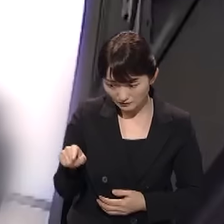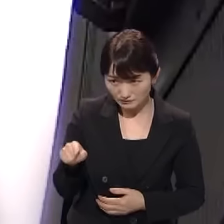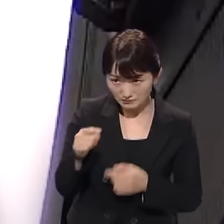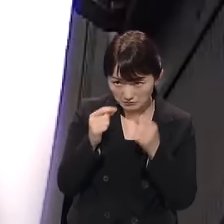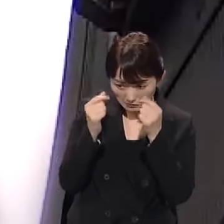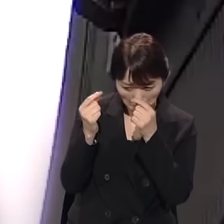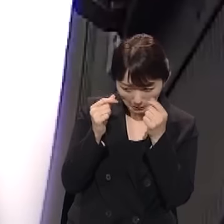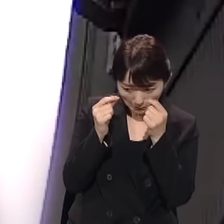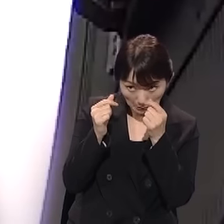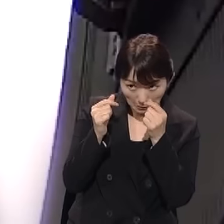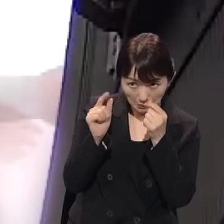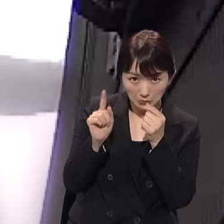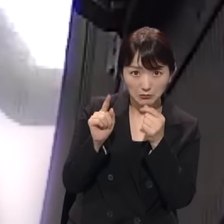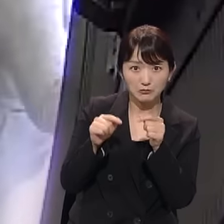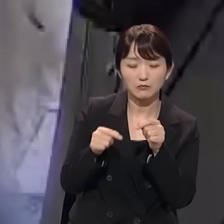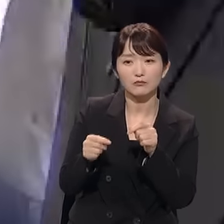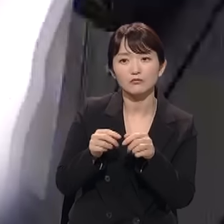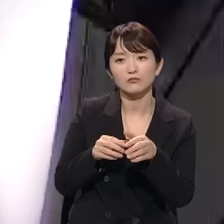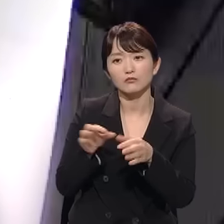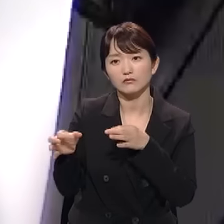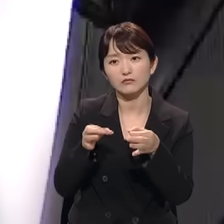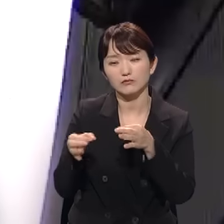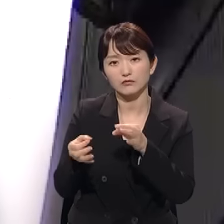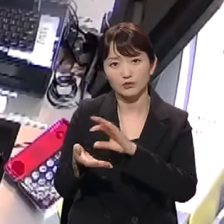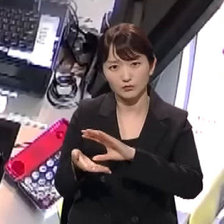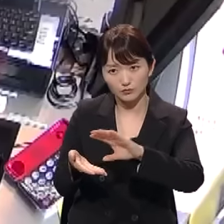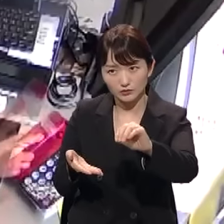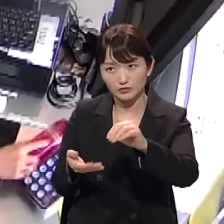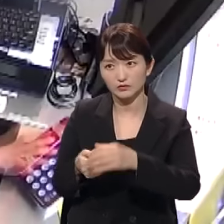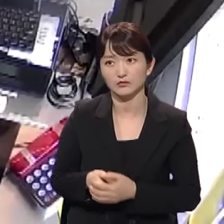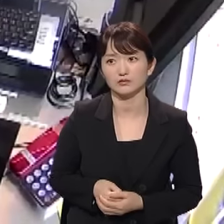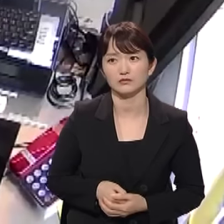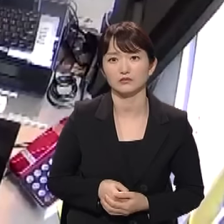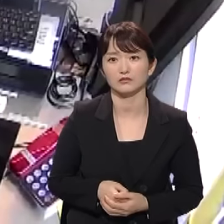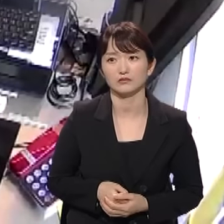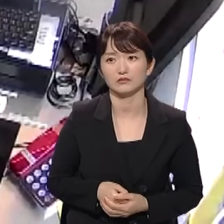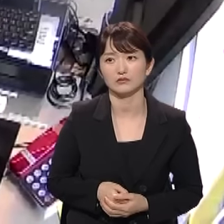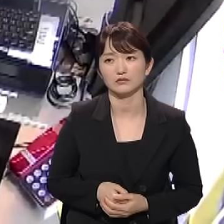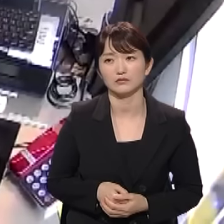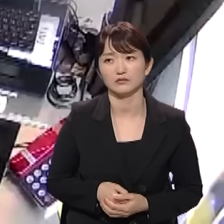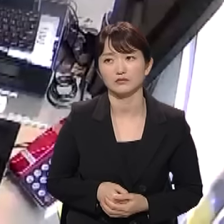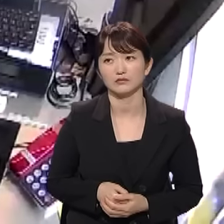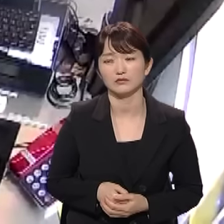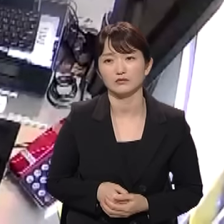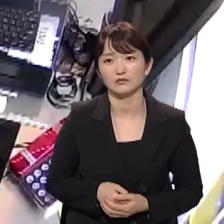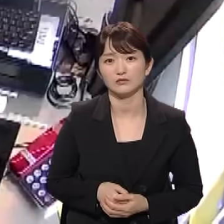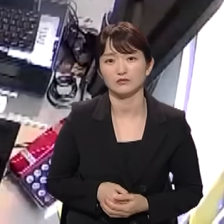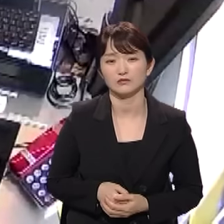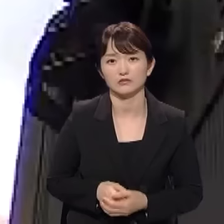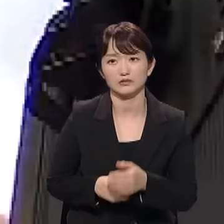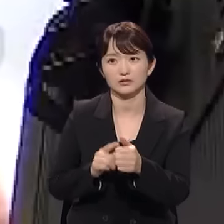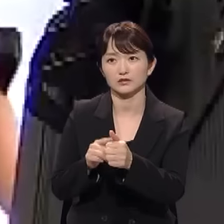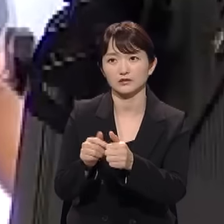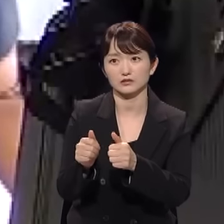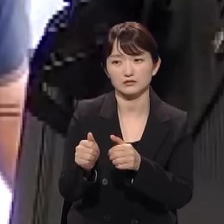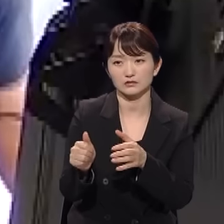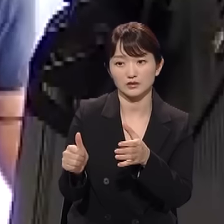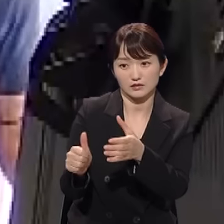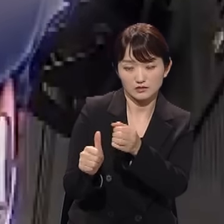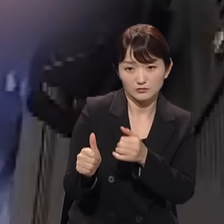눈치보듯 쓱 지금 가게 밖으로 퇴장. 자, 도망가는 거겠죠. 자, 사장님은 일행이라도 잡아보겠다고 따라